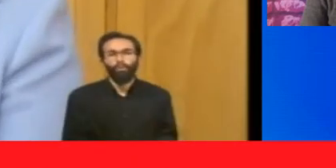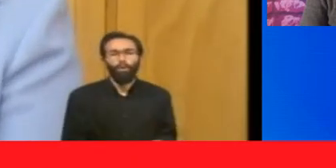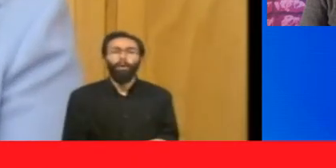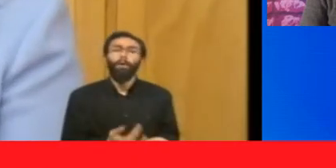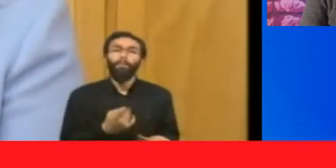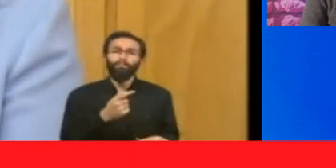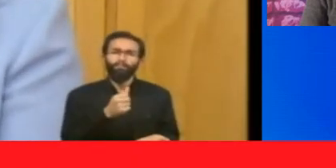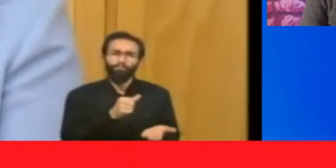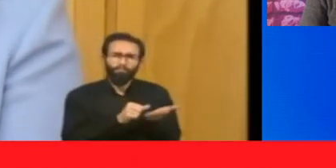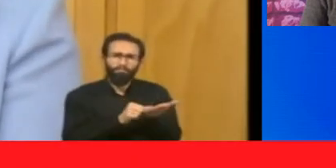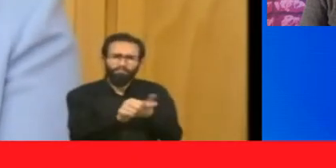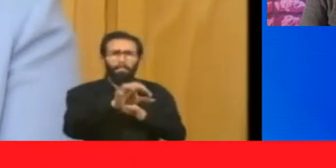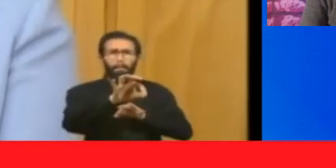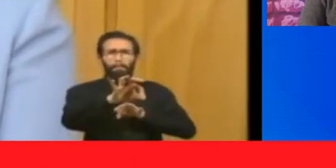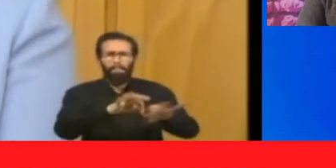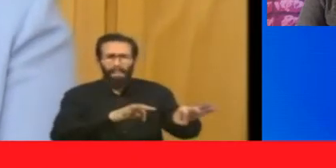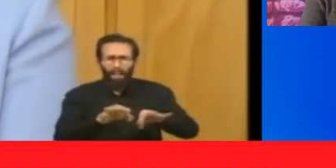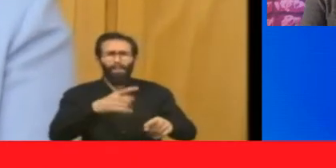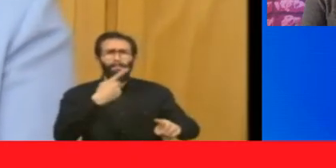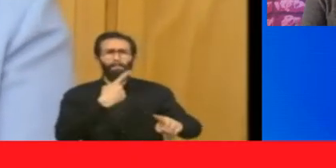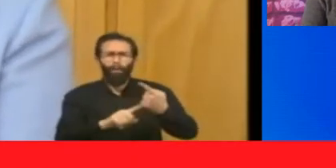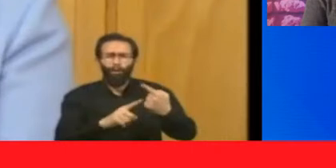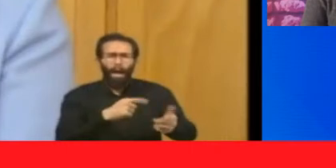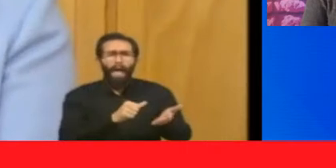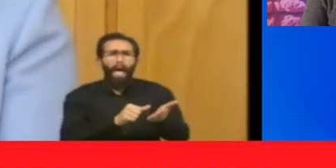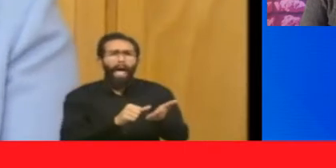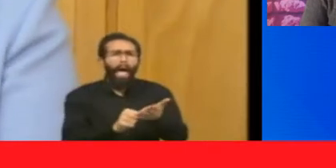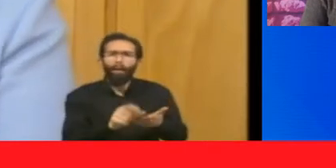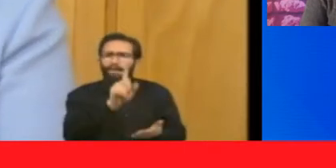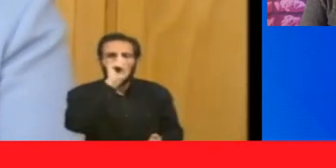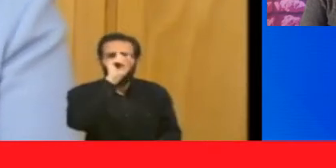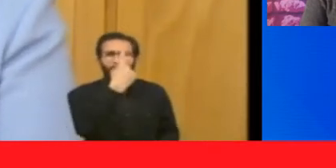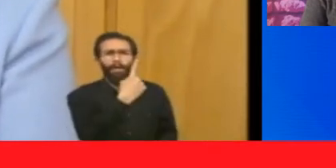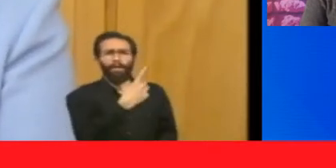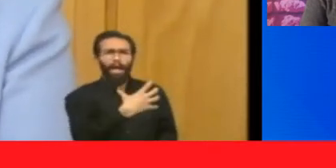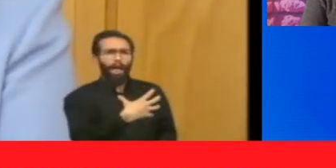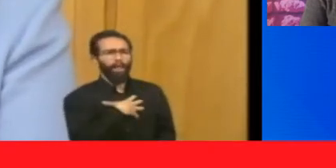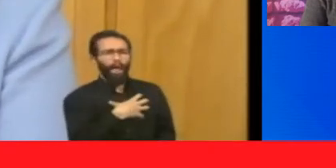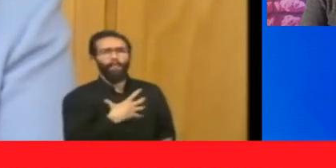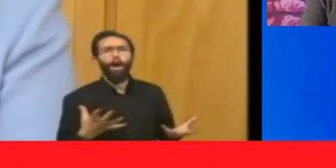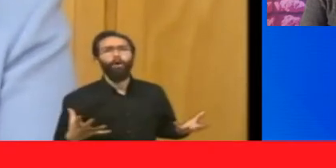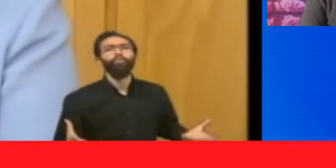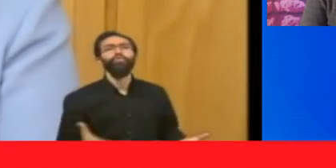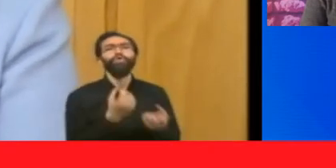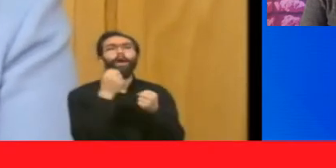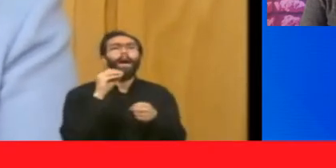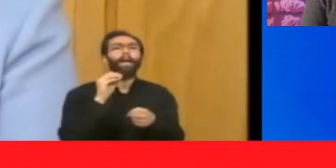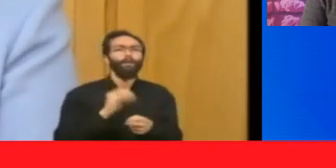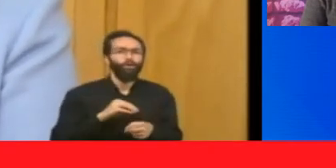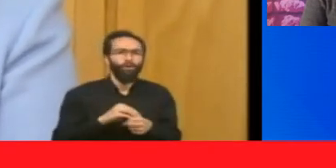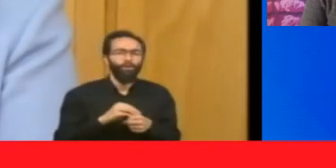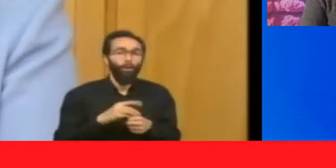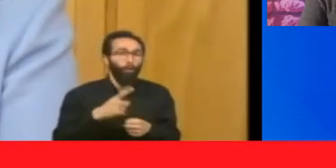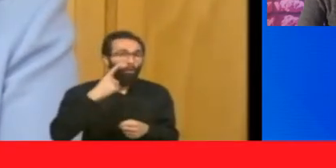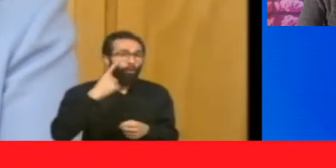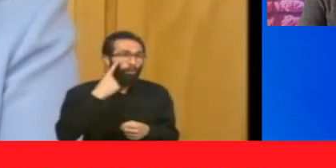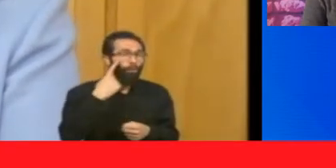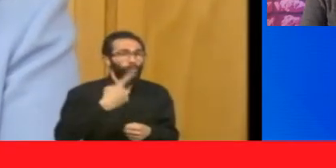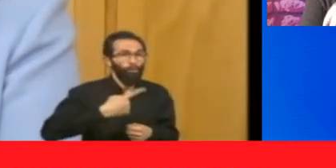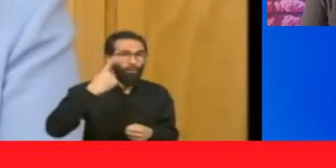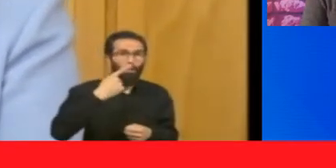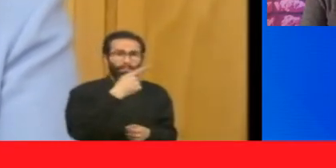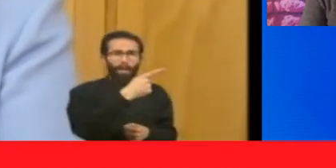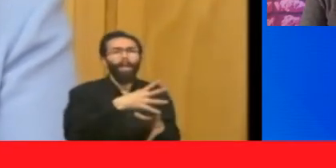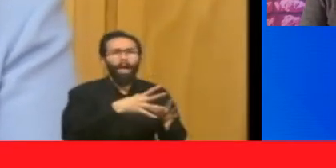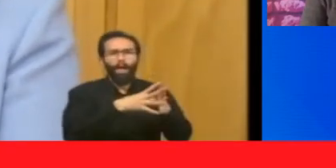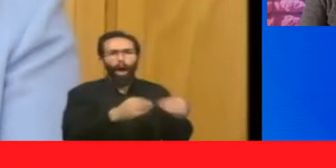ve politikaları sadece ve sadece kendilerini kurtarmak içindir, iktidardan düşmemek